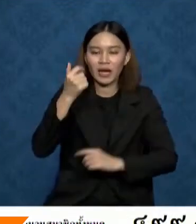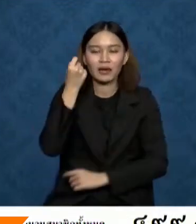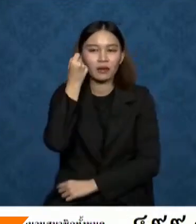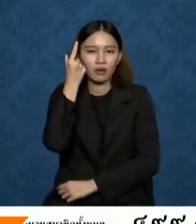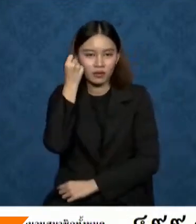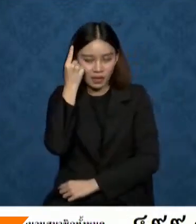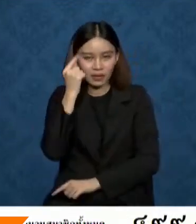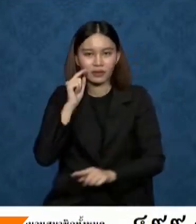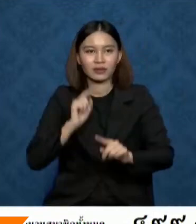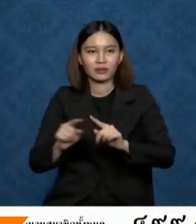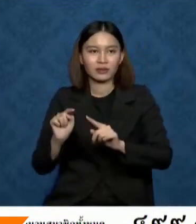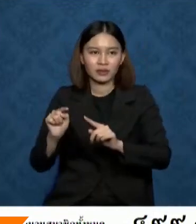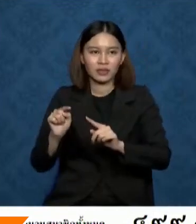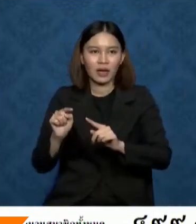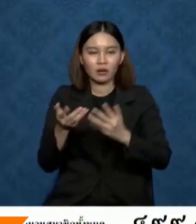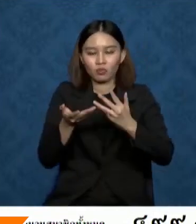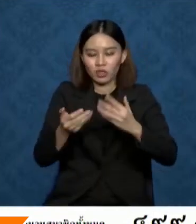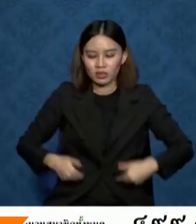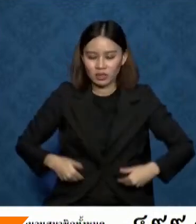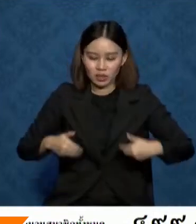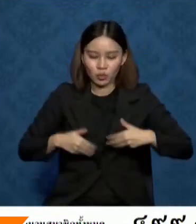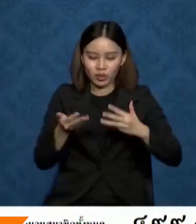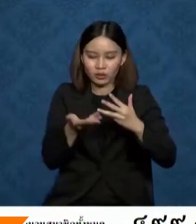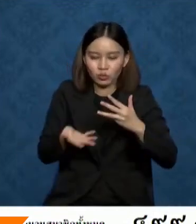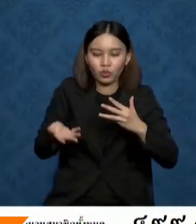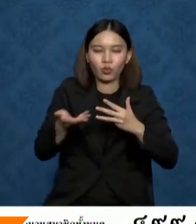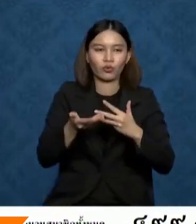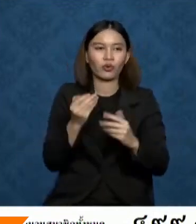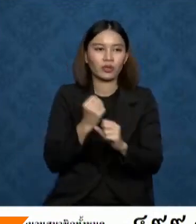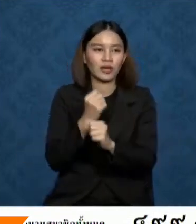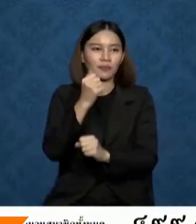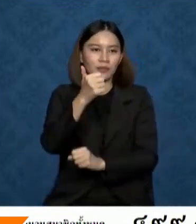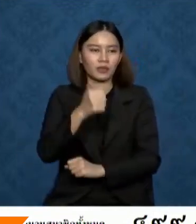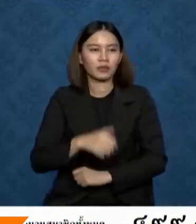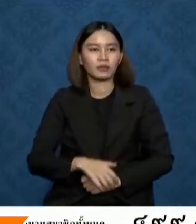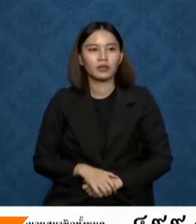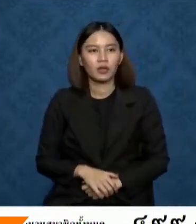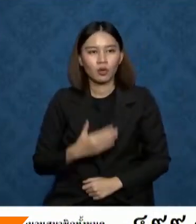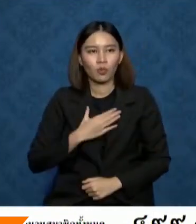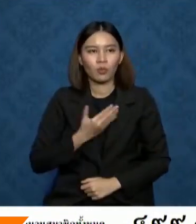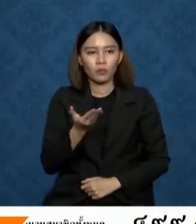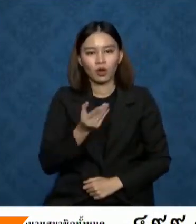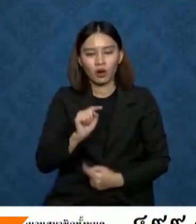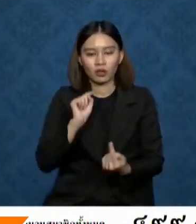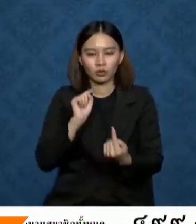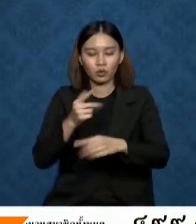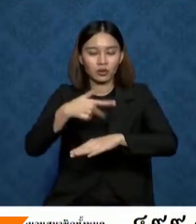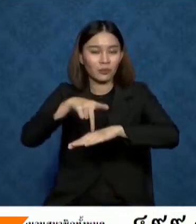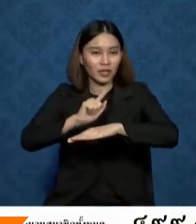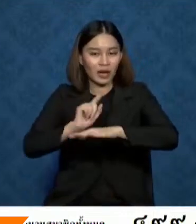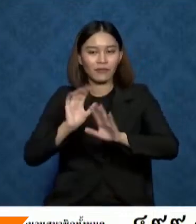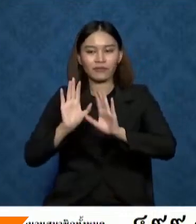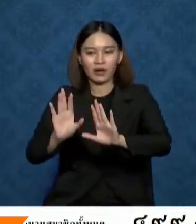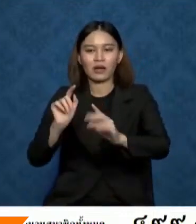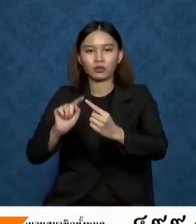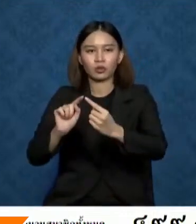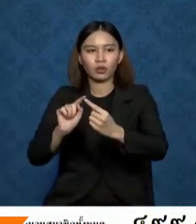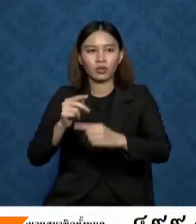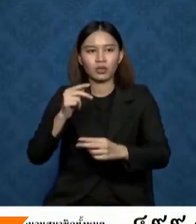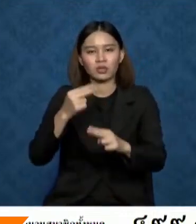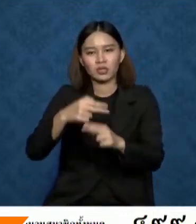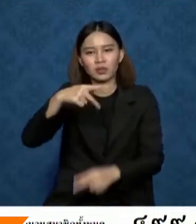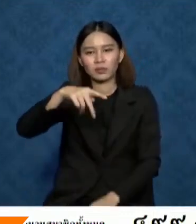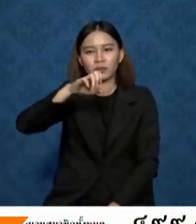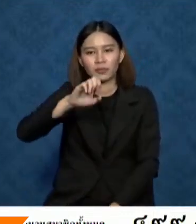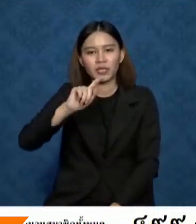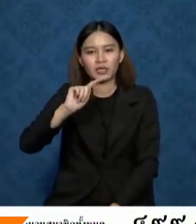์ รัส